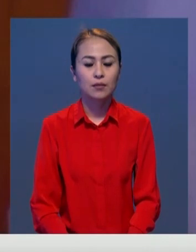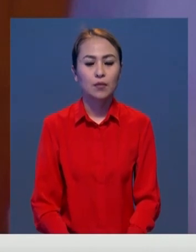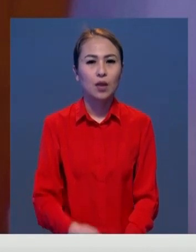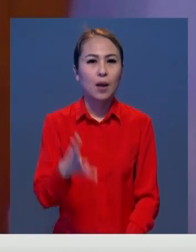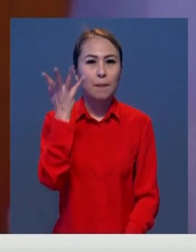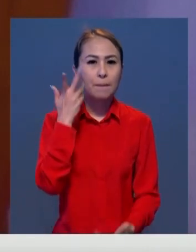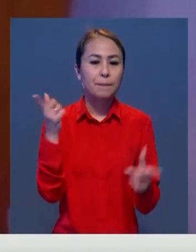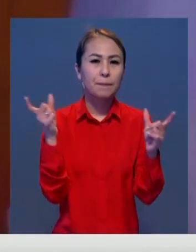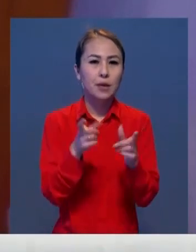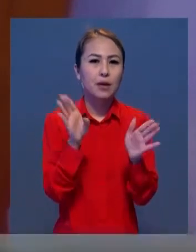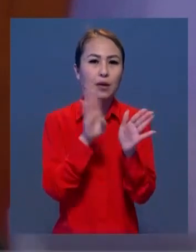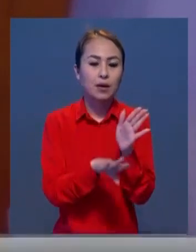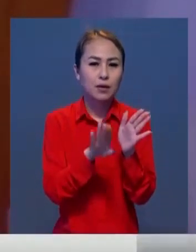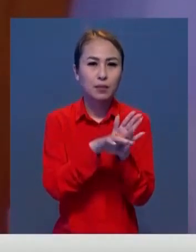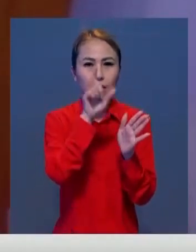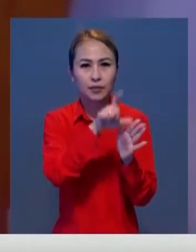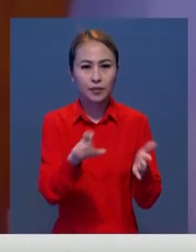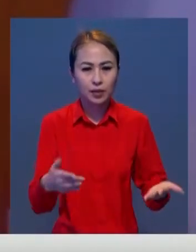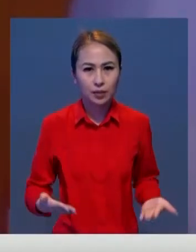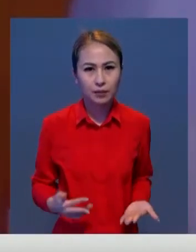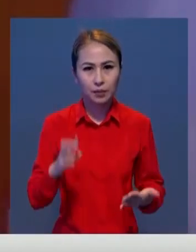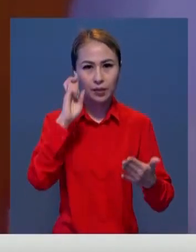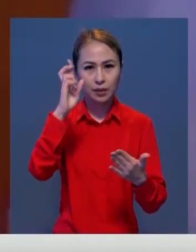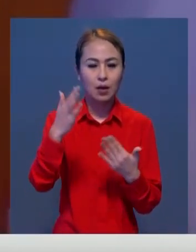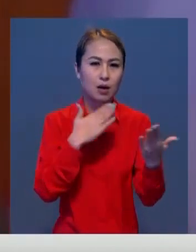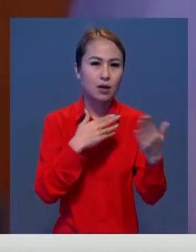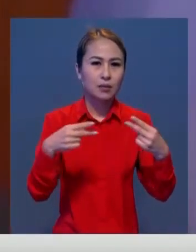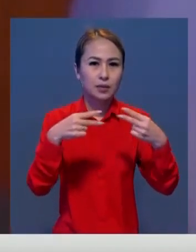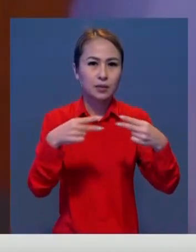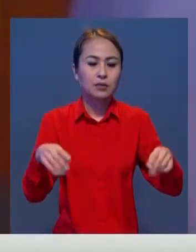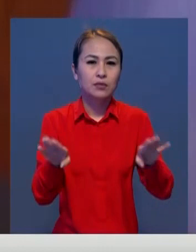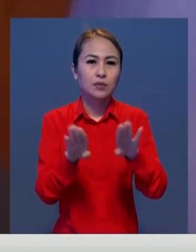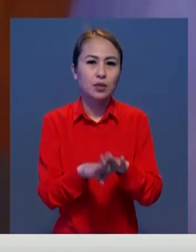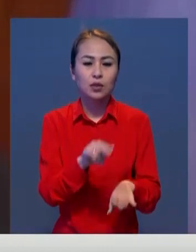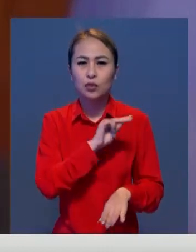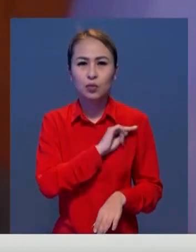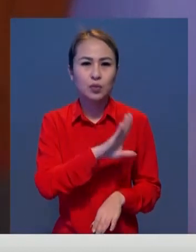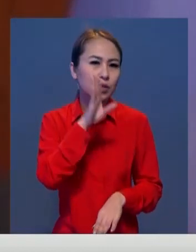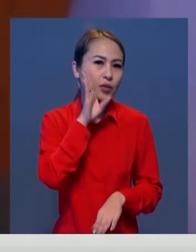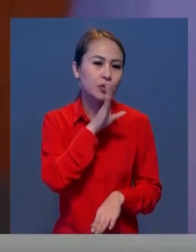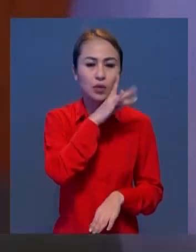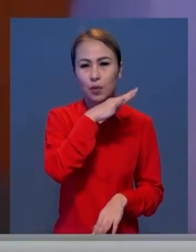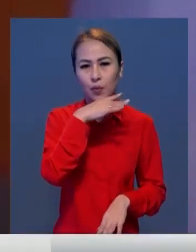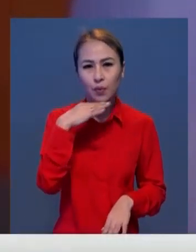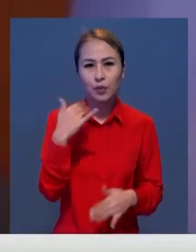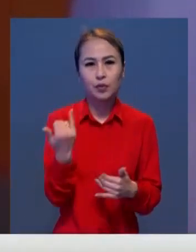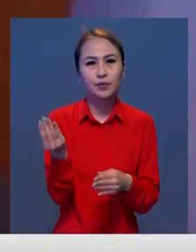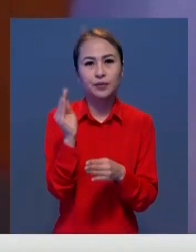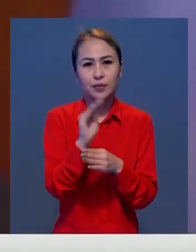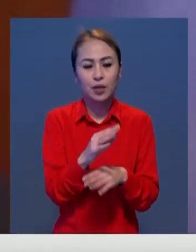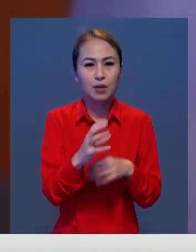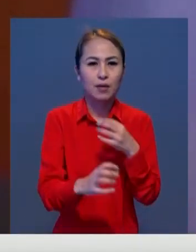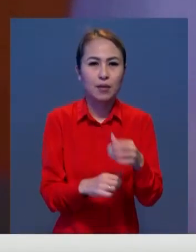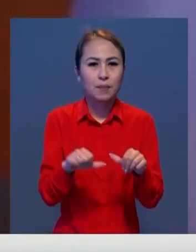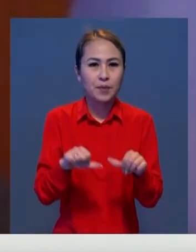Пандемия салдарынан қарапайым халық тұрмақ, мемлекет арасында да теңсіздік артып кетті. Жұмыссыз қалған әйелдер көбейді. Енді бізге халықаралық